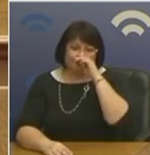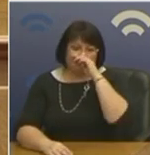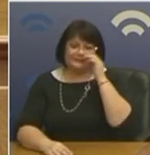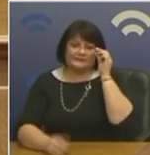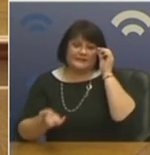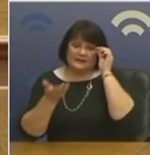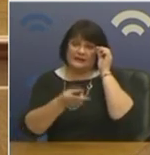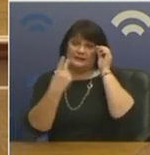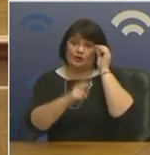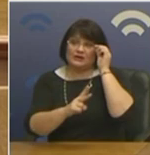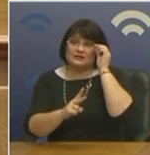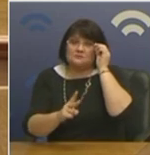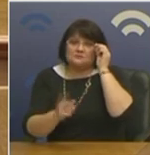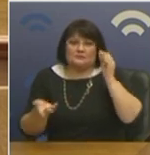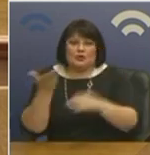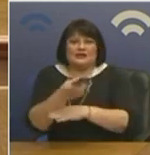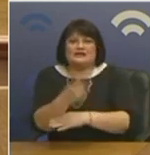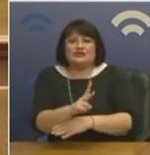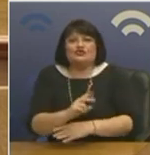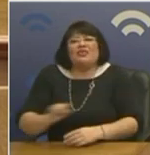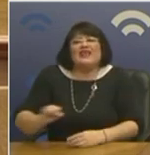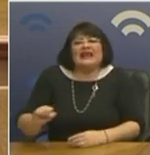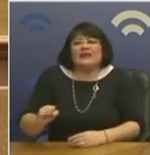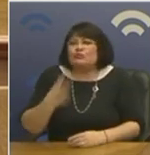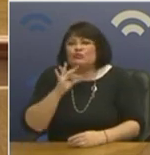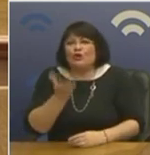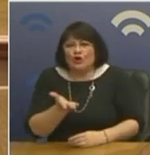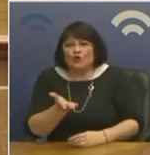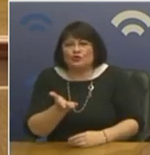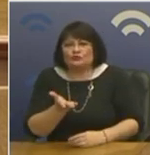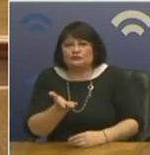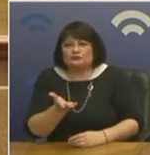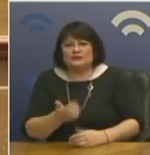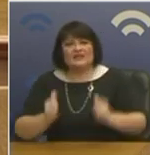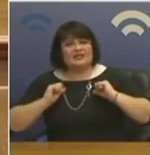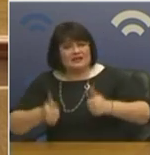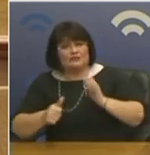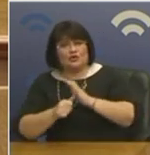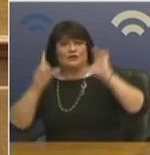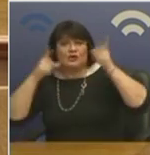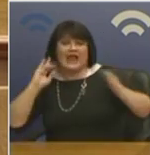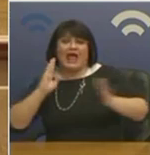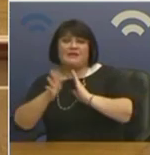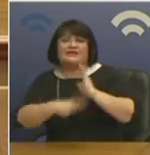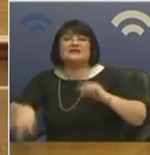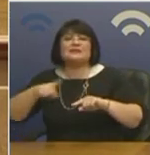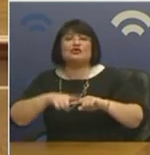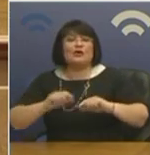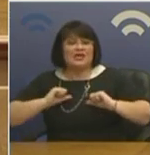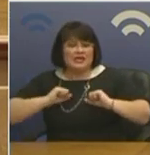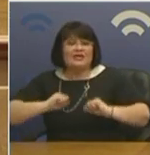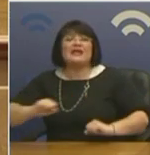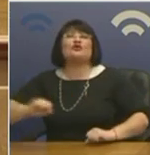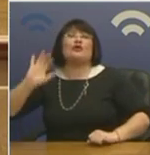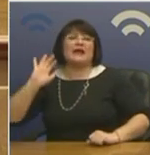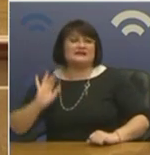πρότασή σας για την αναθεώρηση συντάγματος. Δεν τολμήσατε την εκλογή του Προέδρου της Δημοκρατίας απευθείας στον ελληνικό λαό.